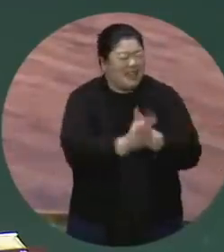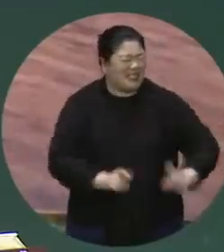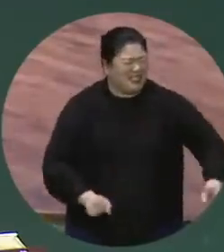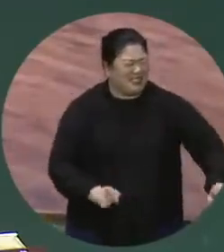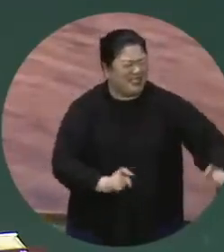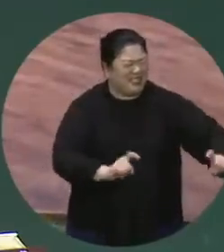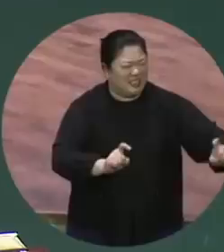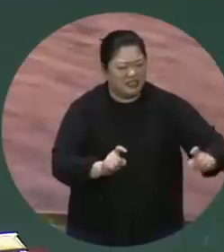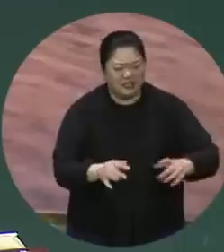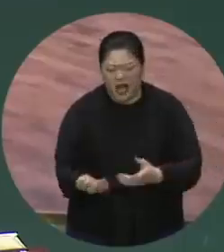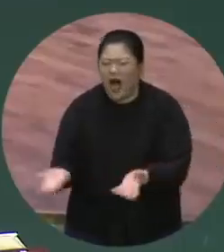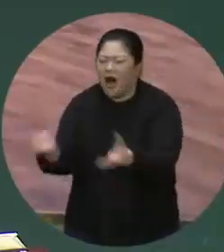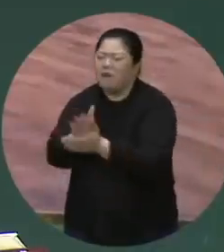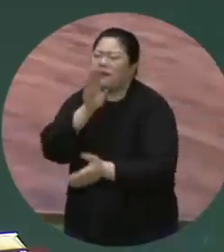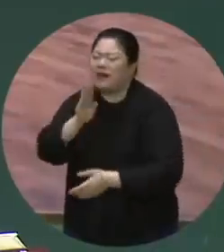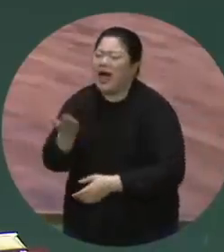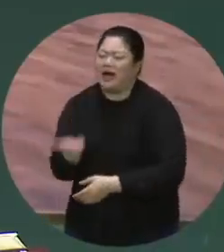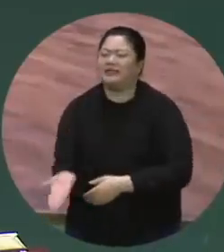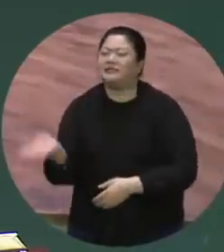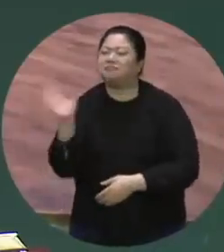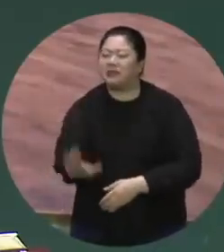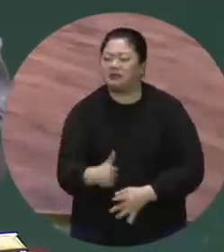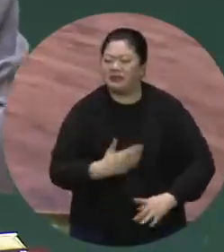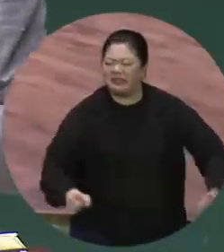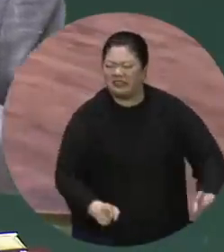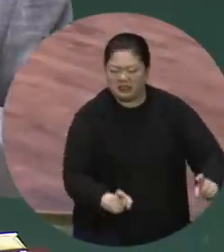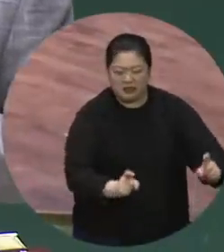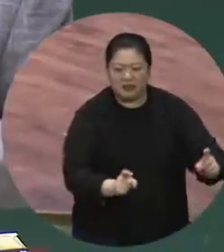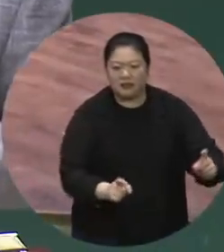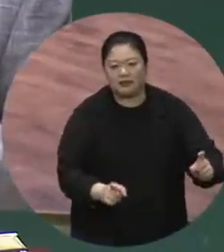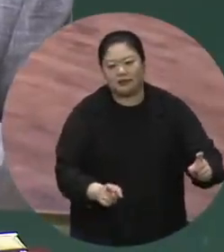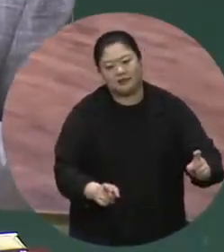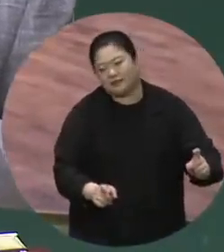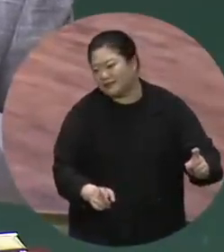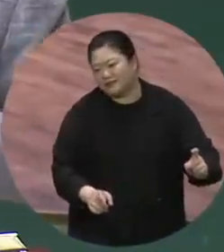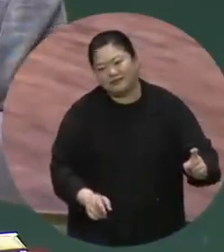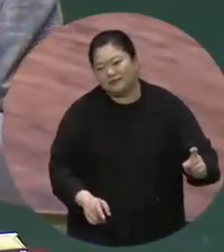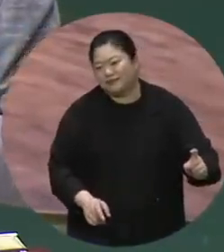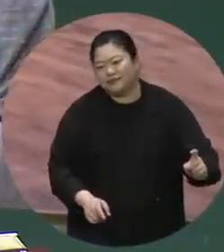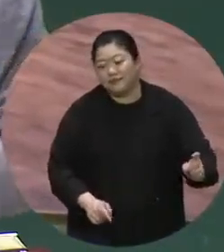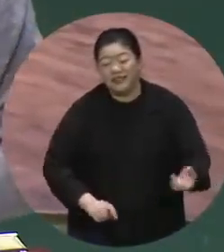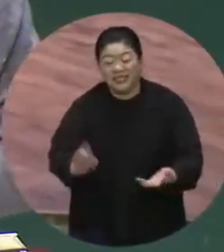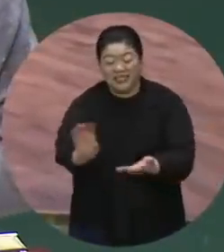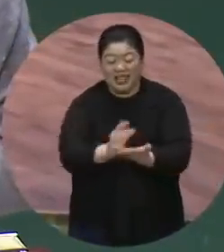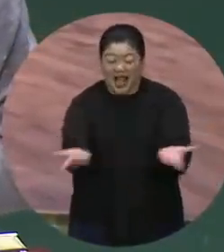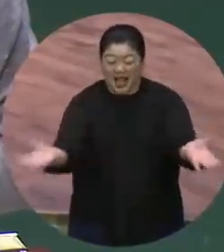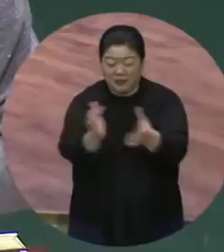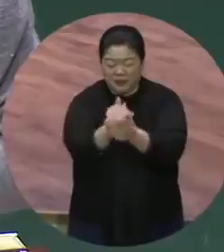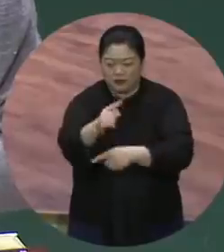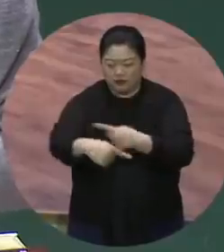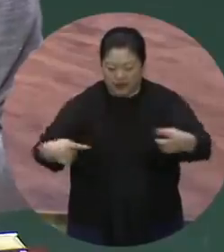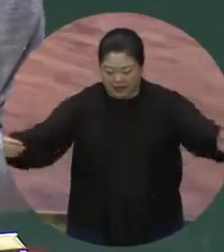하면 그 지옥이요. 그 해결이 안 돼. 그리스도 말하면 아멘.